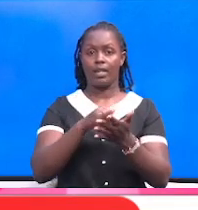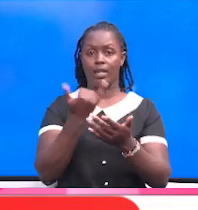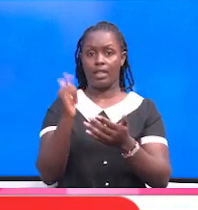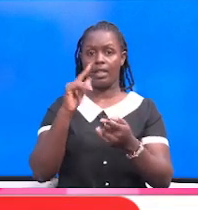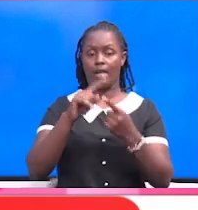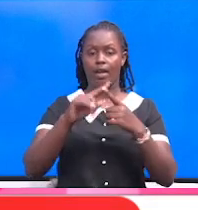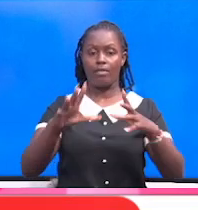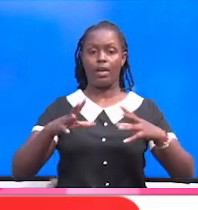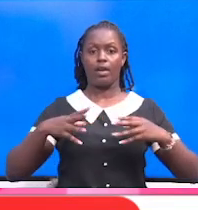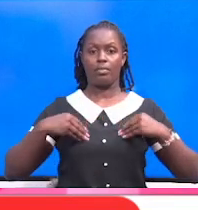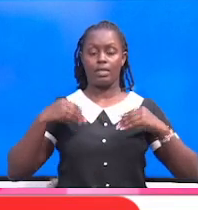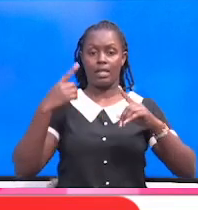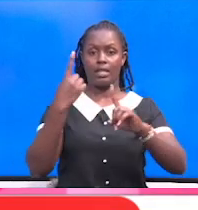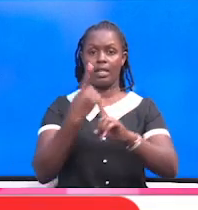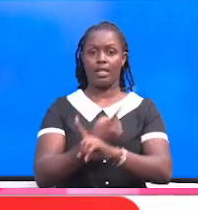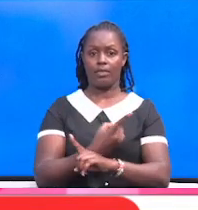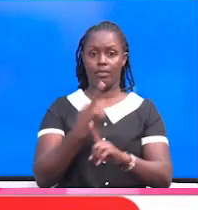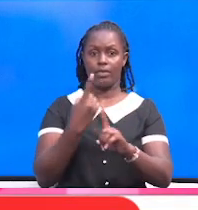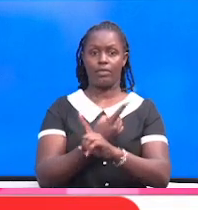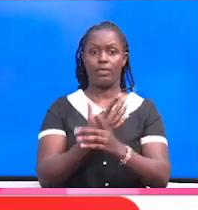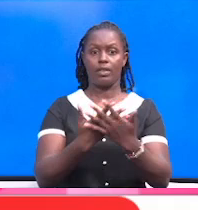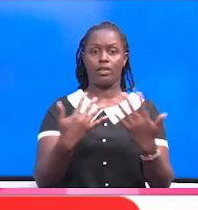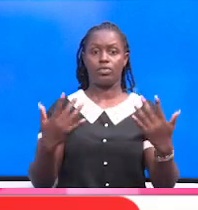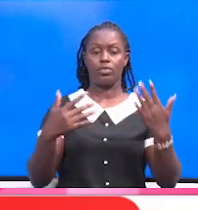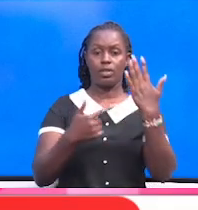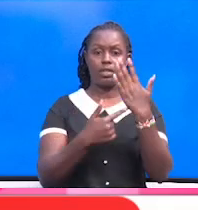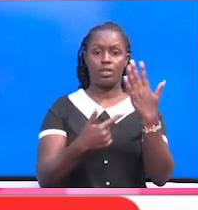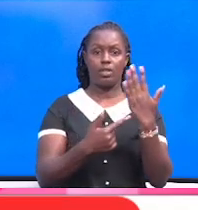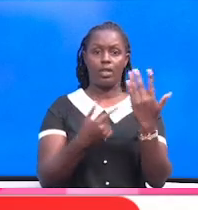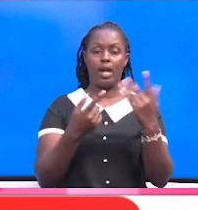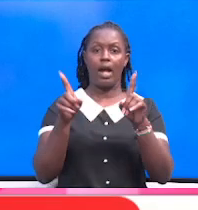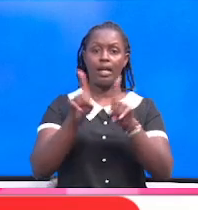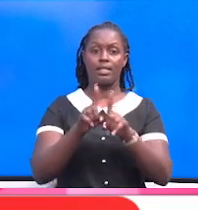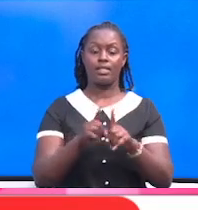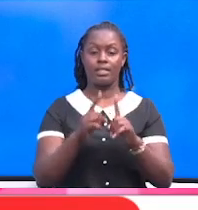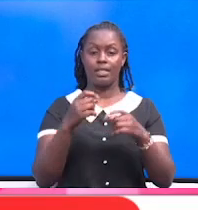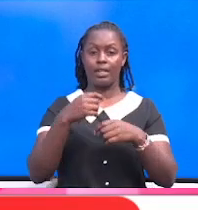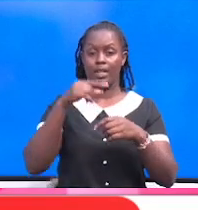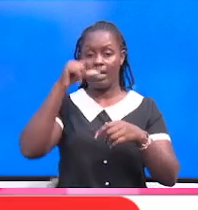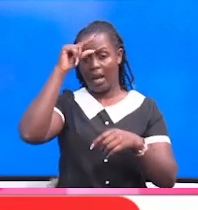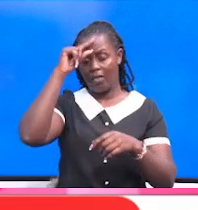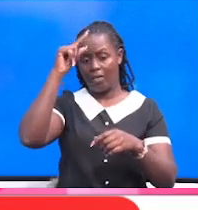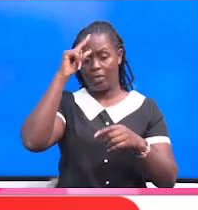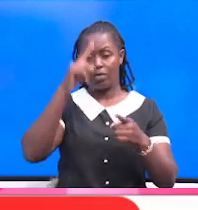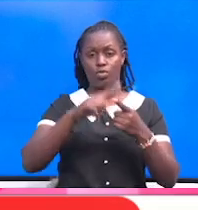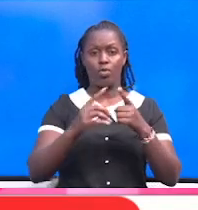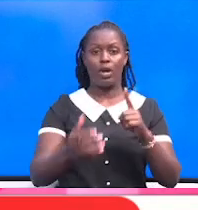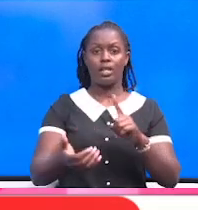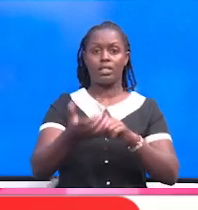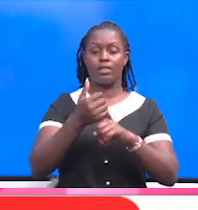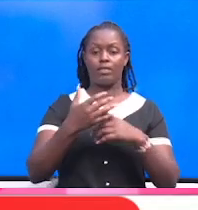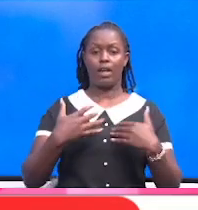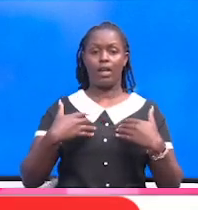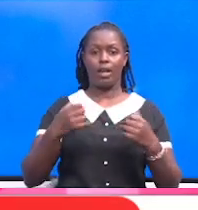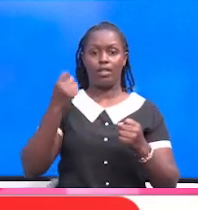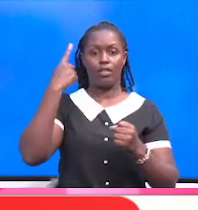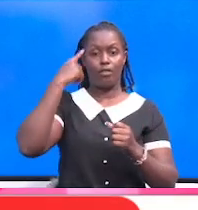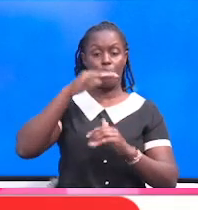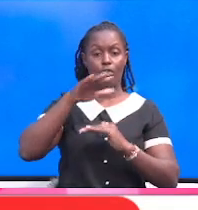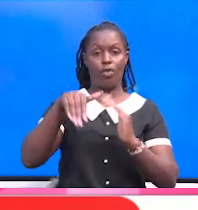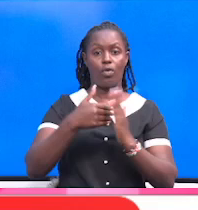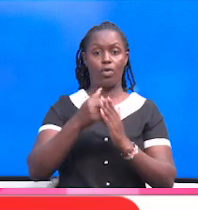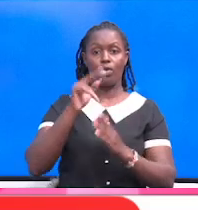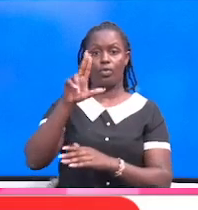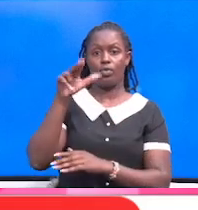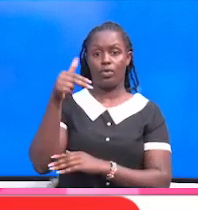wa tofauti wa dijitali katika harakati ya serikali ya kufanikisha mradi wa afya kwa wote UHC.